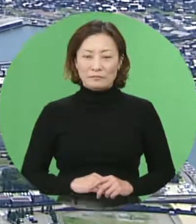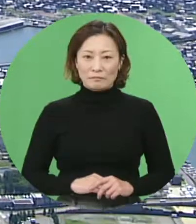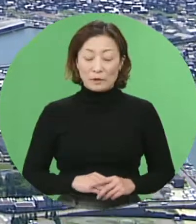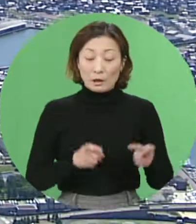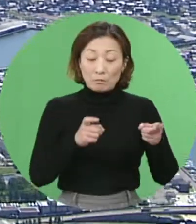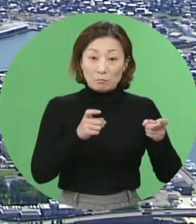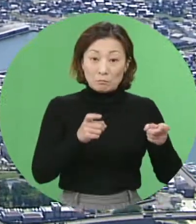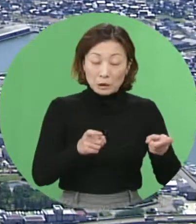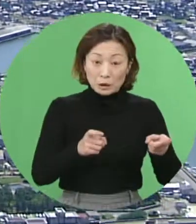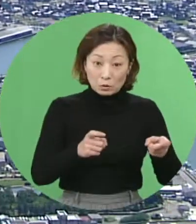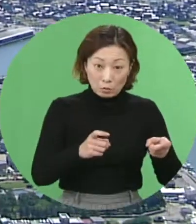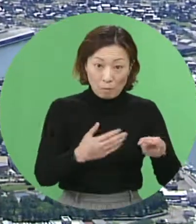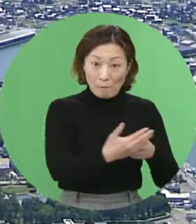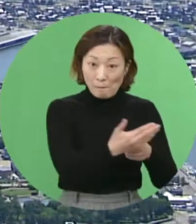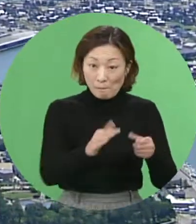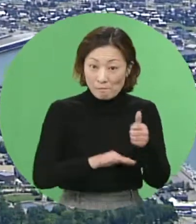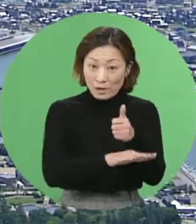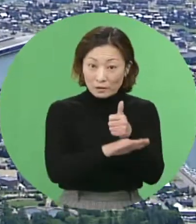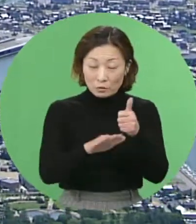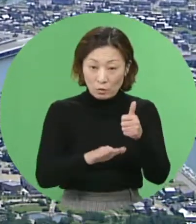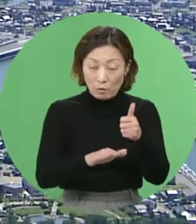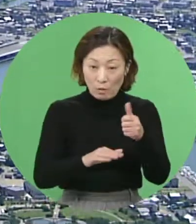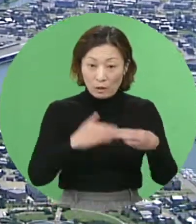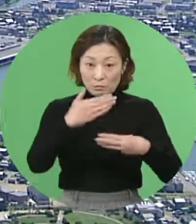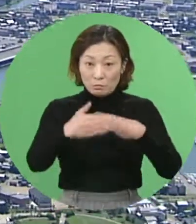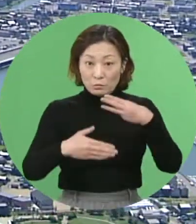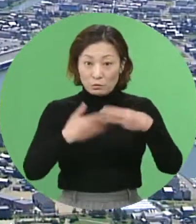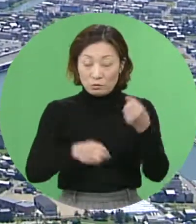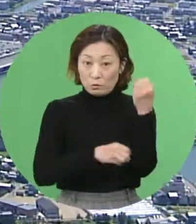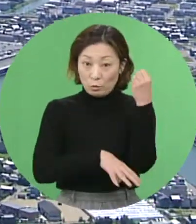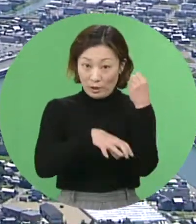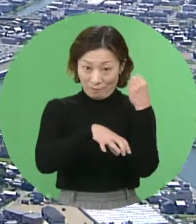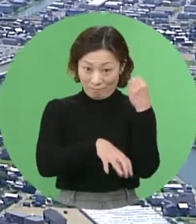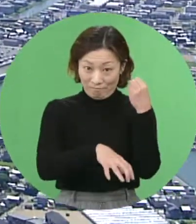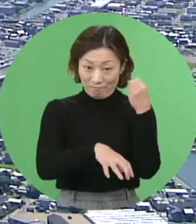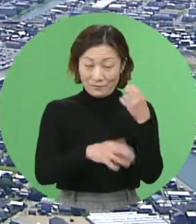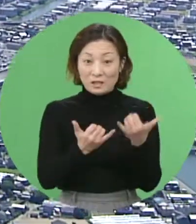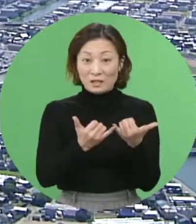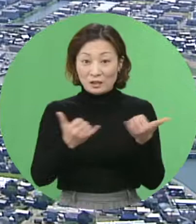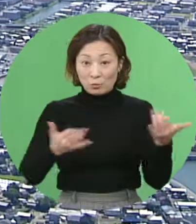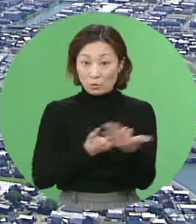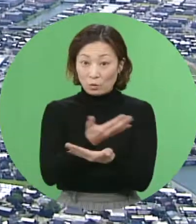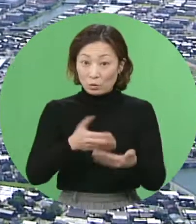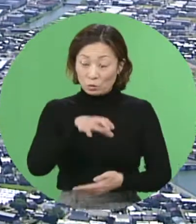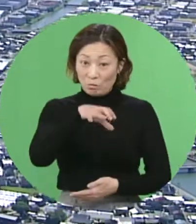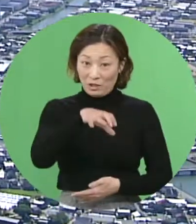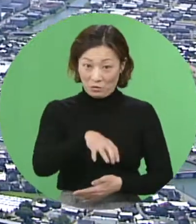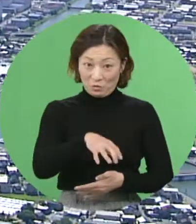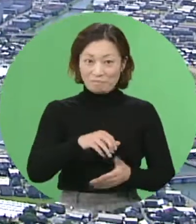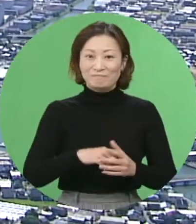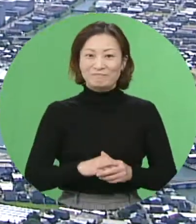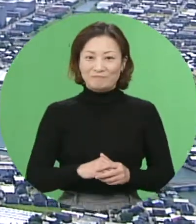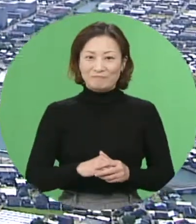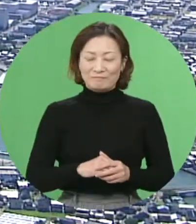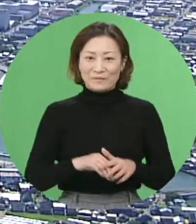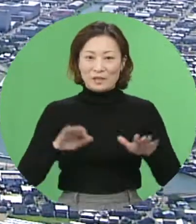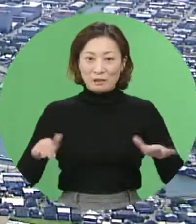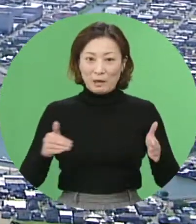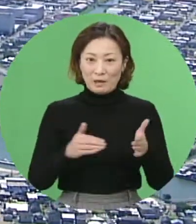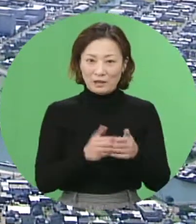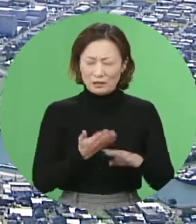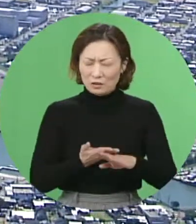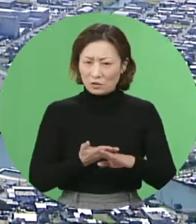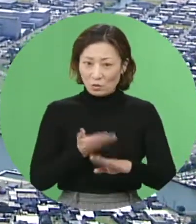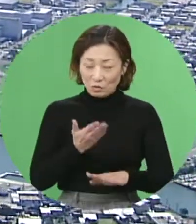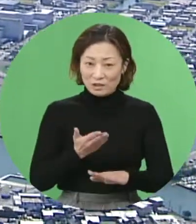金沢港を取り巻く環境は物流の拠点として、人々の交流の場として、これまで以